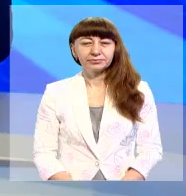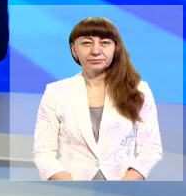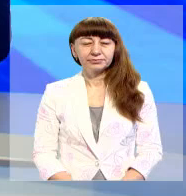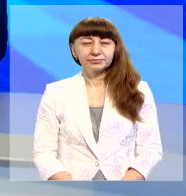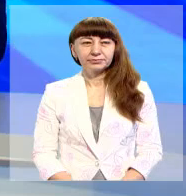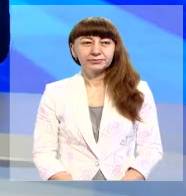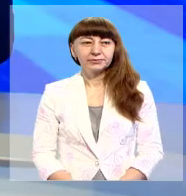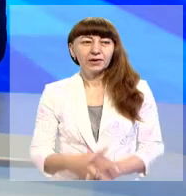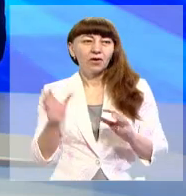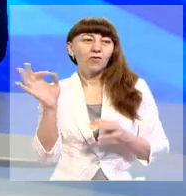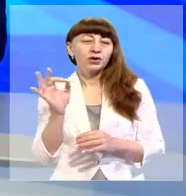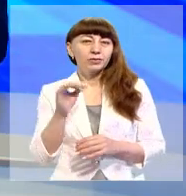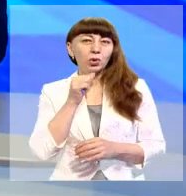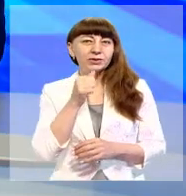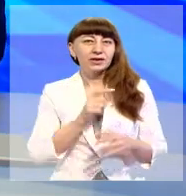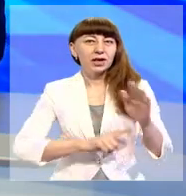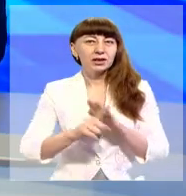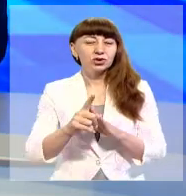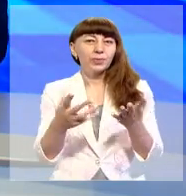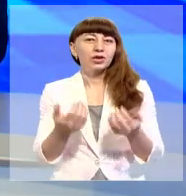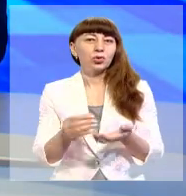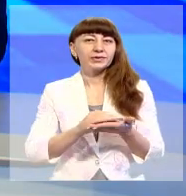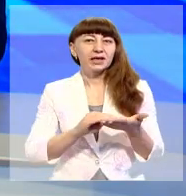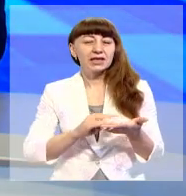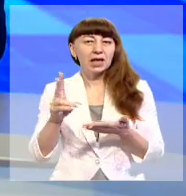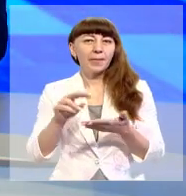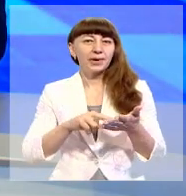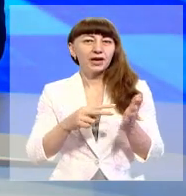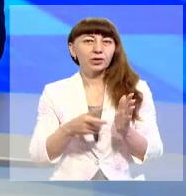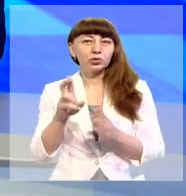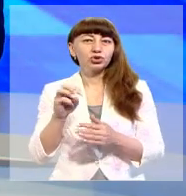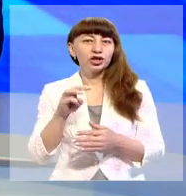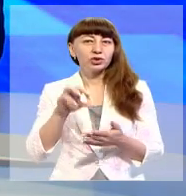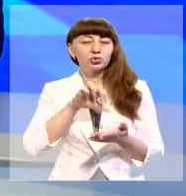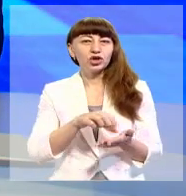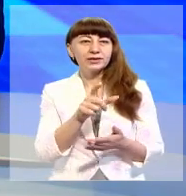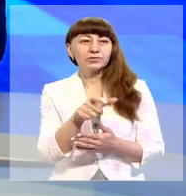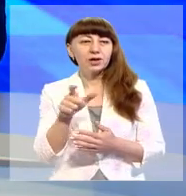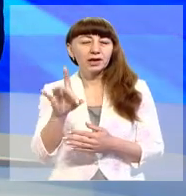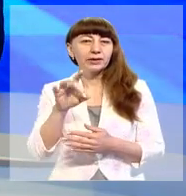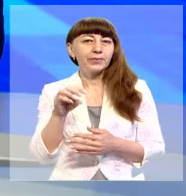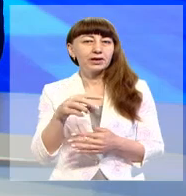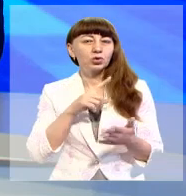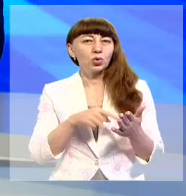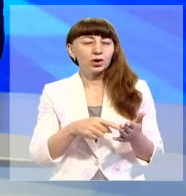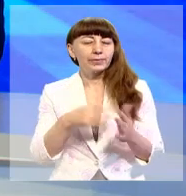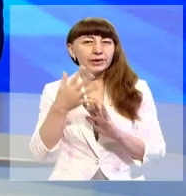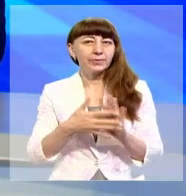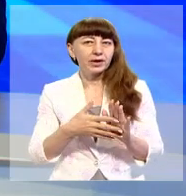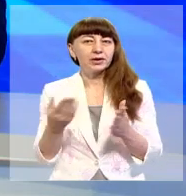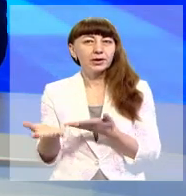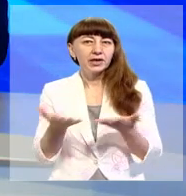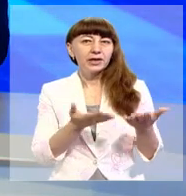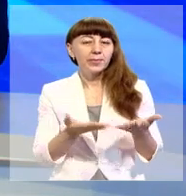Қазан айында Қостанайда халық қатысатын бюджет жобасына өтінім қабылдау басталады. Қала әкімдігі тұрғындармен туған шаһарын көркейту жұмысына